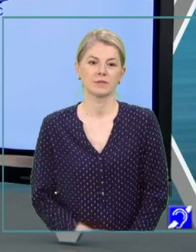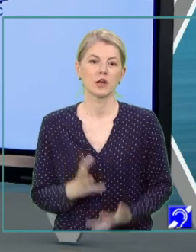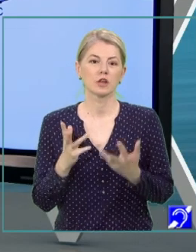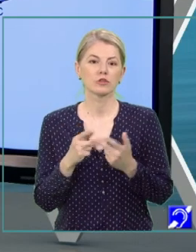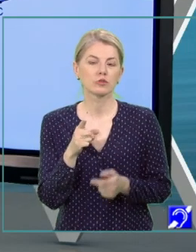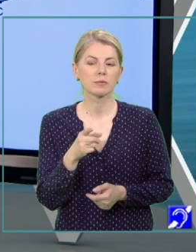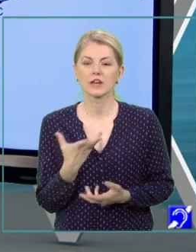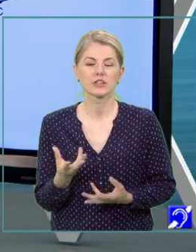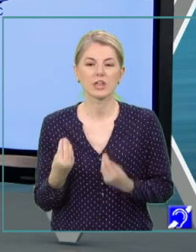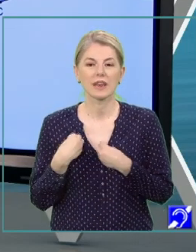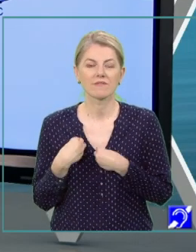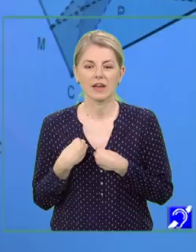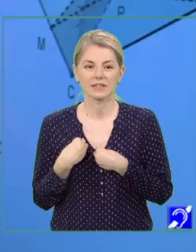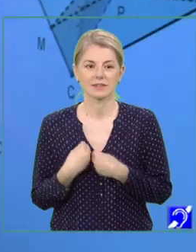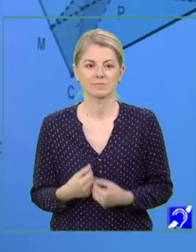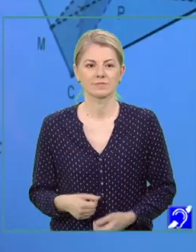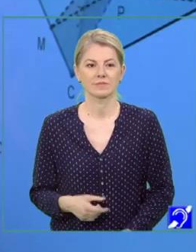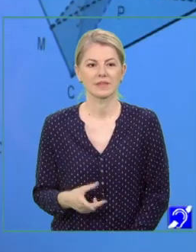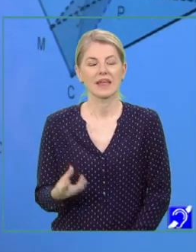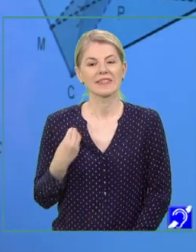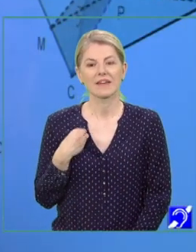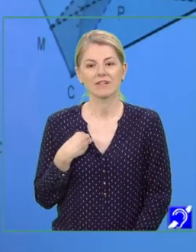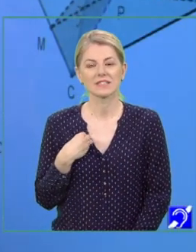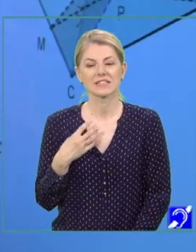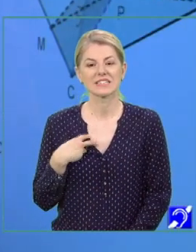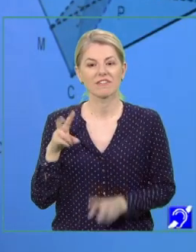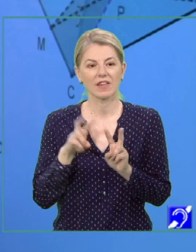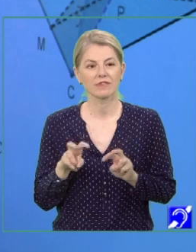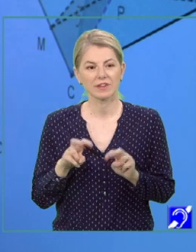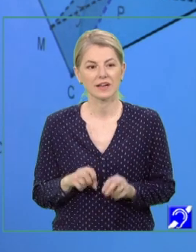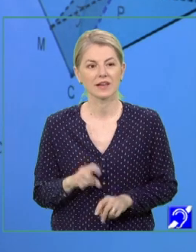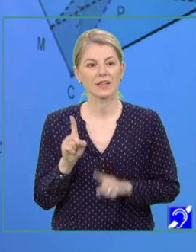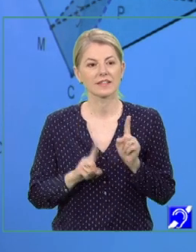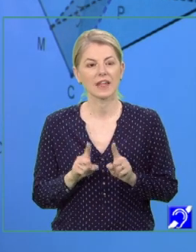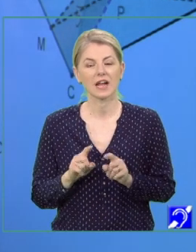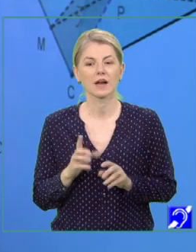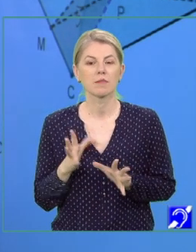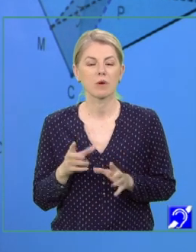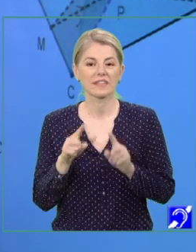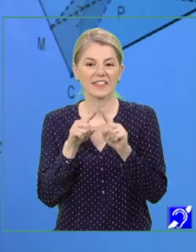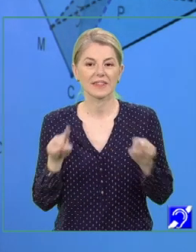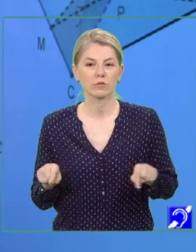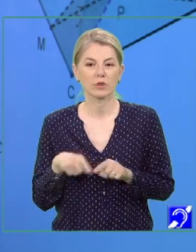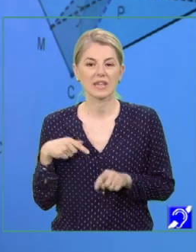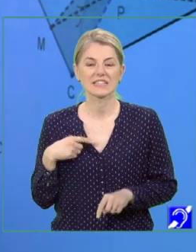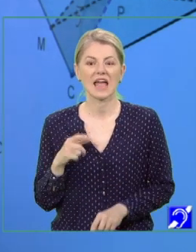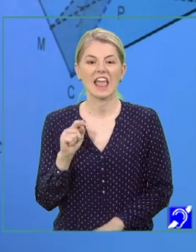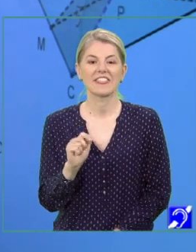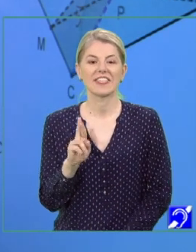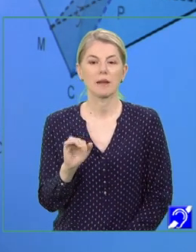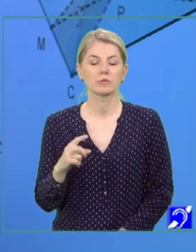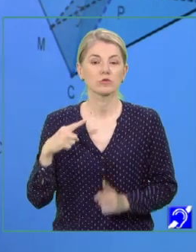astea ne sugerează ceva, copii. Ne sugerează să verificăm dacă nu cumva acest triunghi este